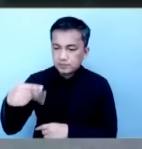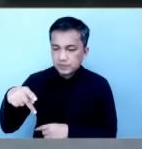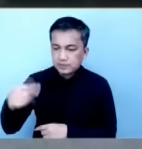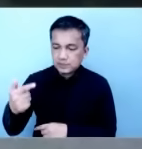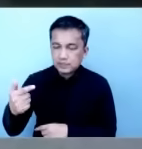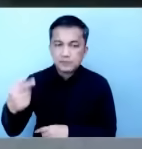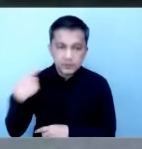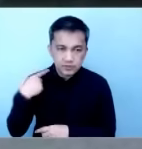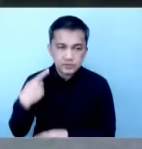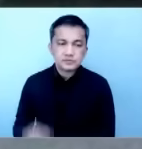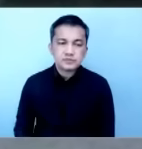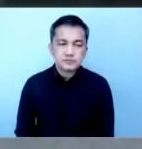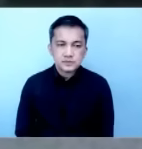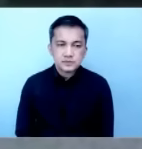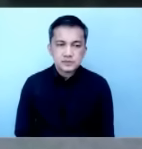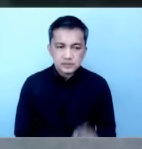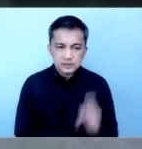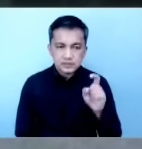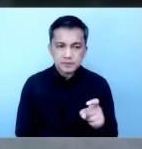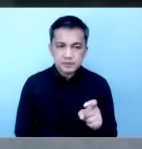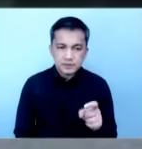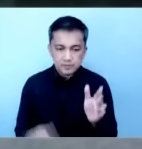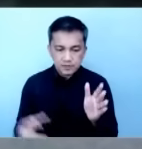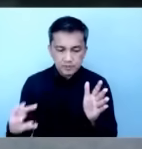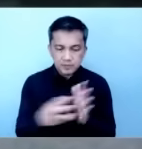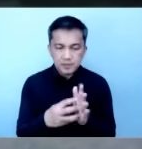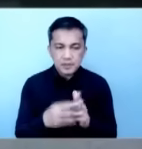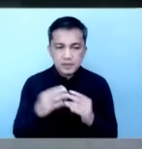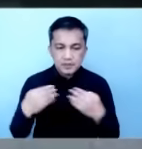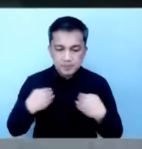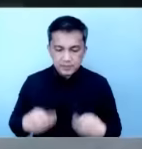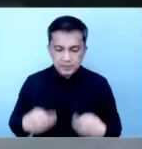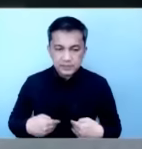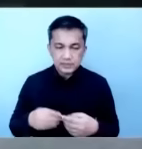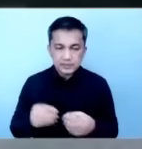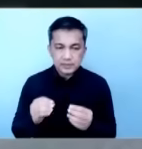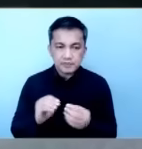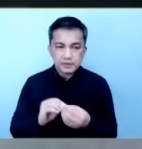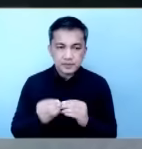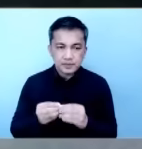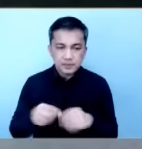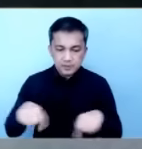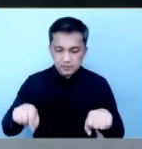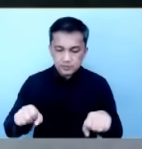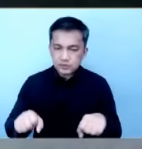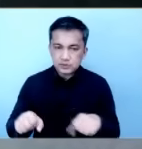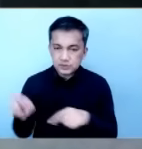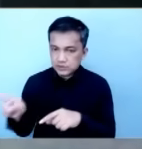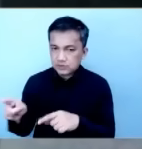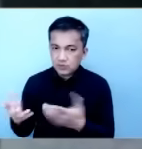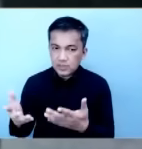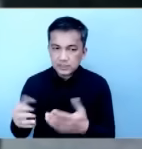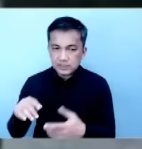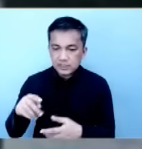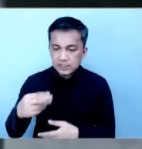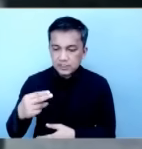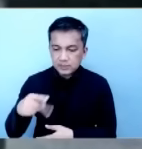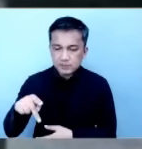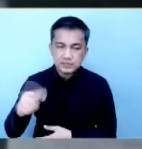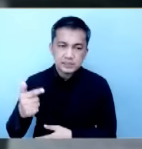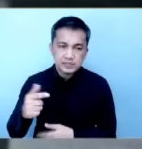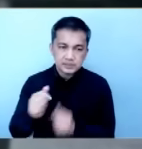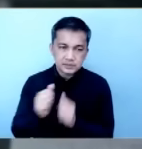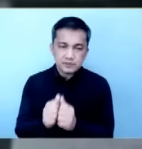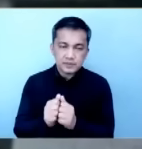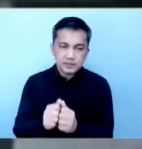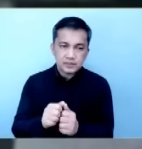dapat. Dapat din daw may nakapaskil na body number ang motor na hindi rin makikita sa umanoy HPG escort ng uploader. Hinala